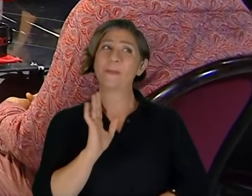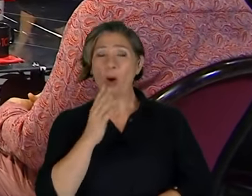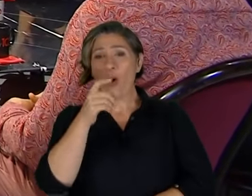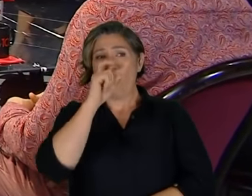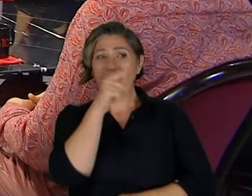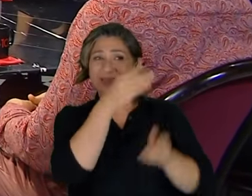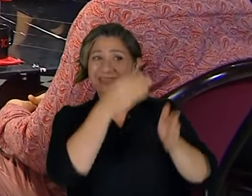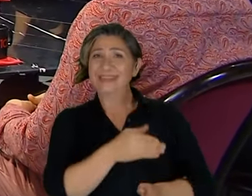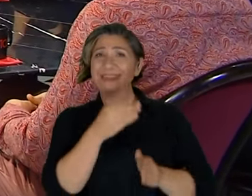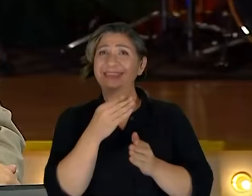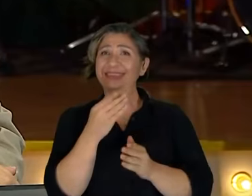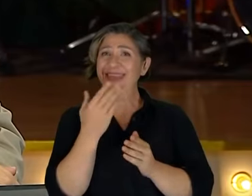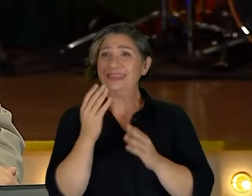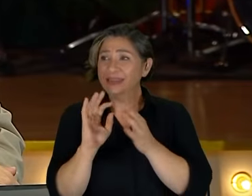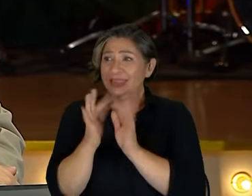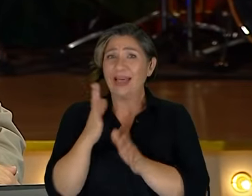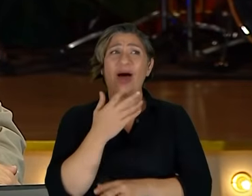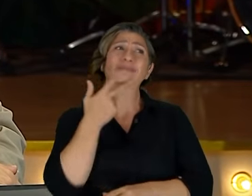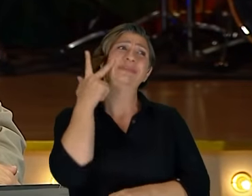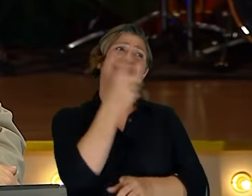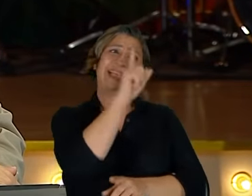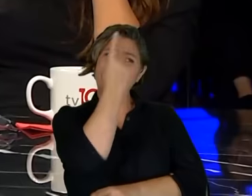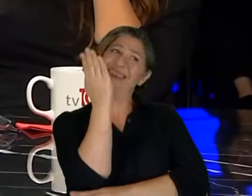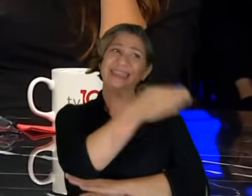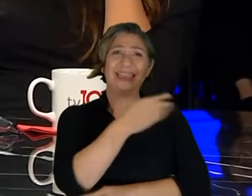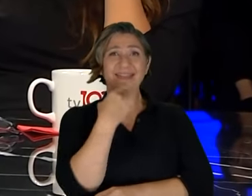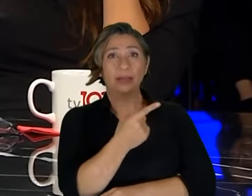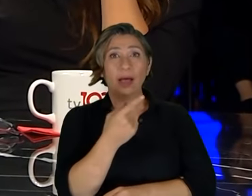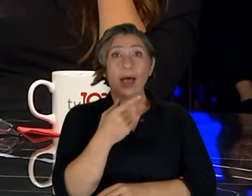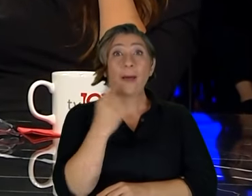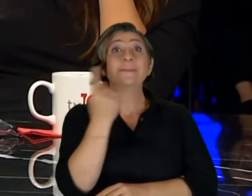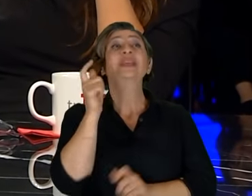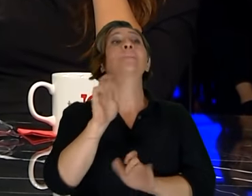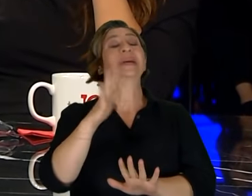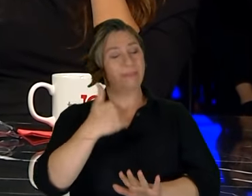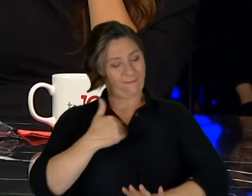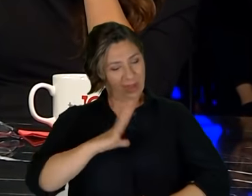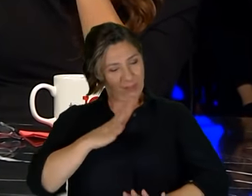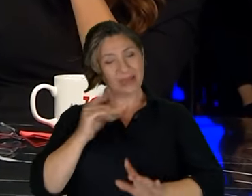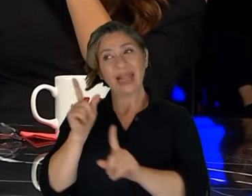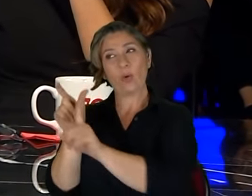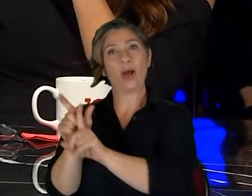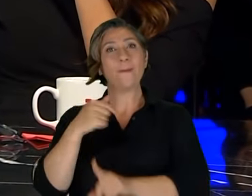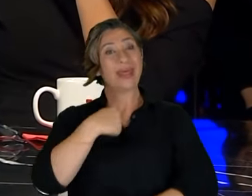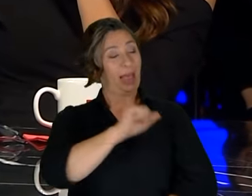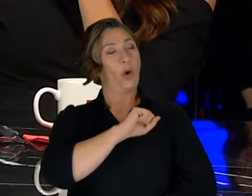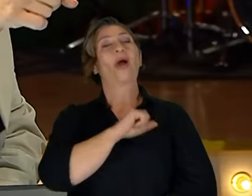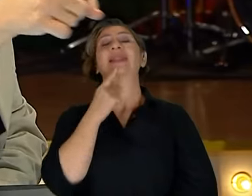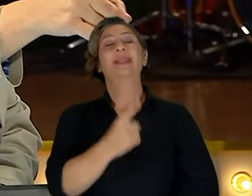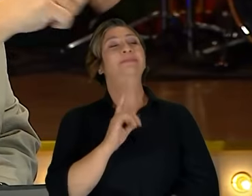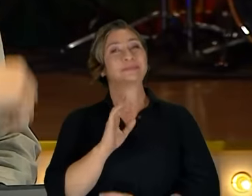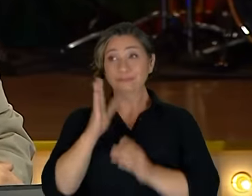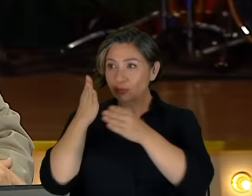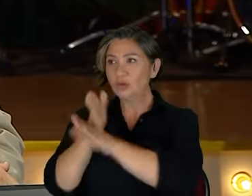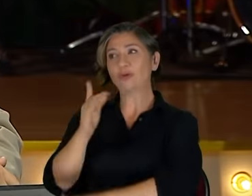Okan Bey'in programına dedi. Ne olur Oya abla siz yalnız çıkın dedi. Hayır. Dedim bir şey yapmaz. Ben varım yanında. Evet. Benden korkar dedim. Bravo.